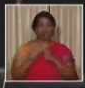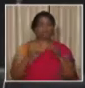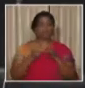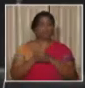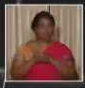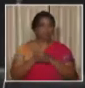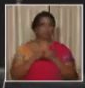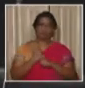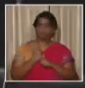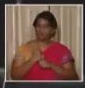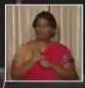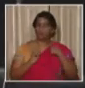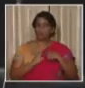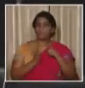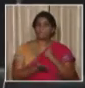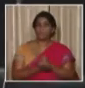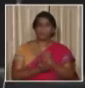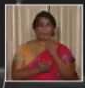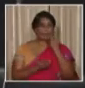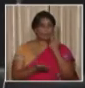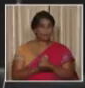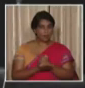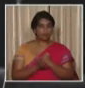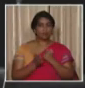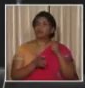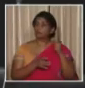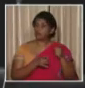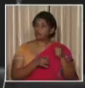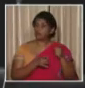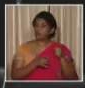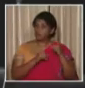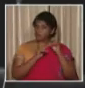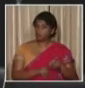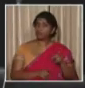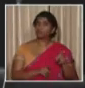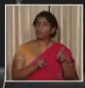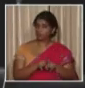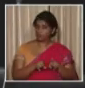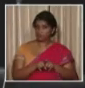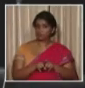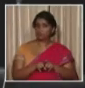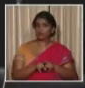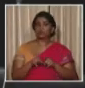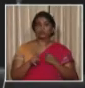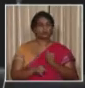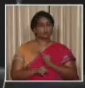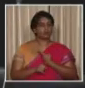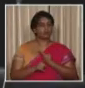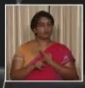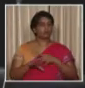පත් කරන්න. ලංකා බැංකුව, මහජන බැංකුව වැනි අධිකාරී විදියට මේ තනි